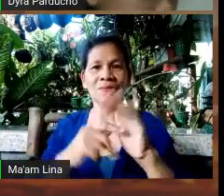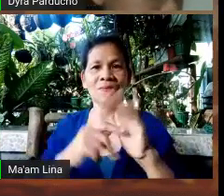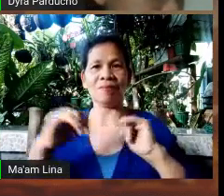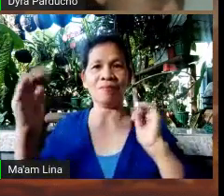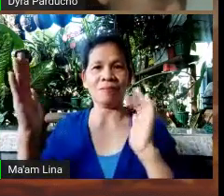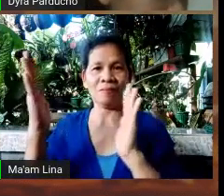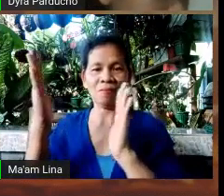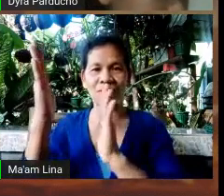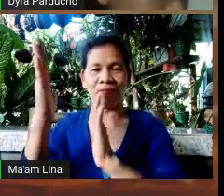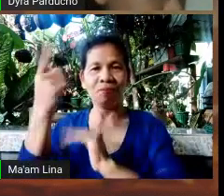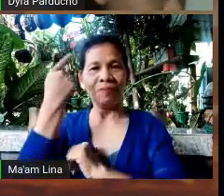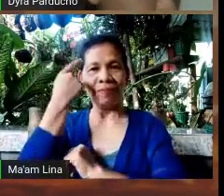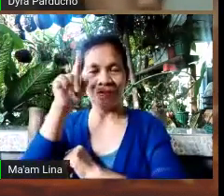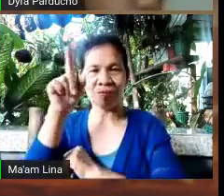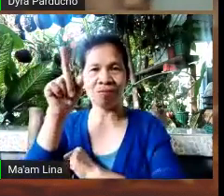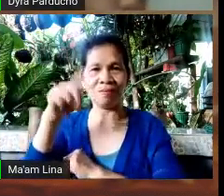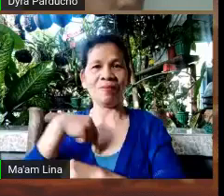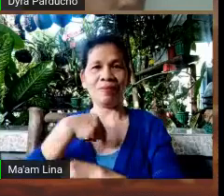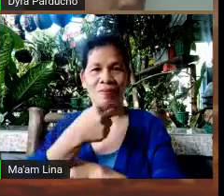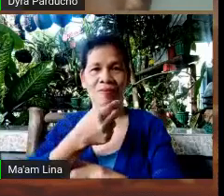us.